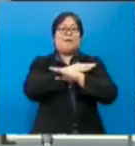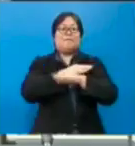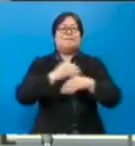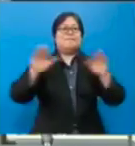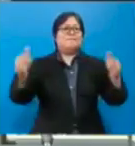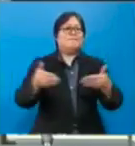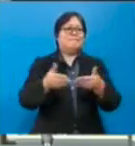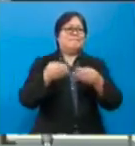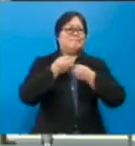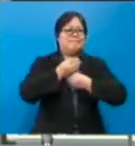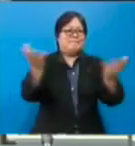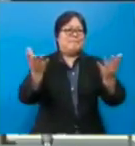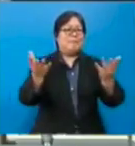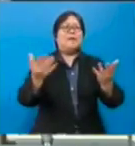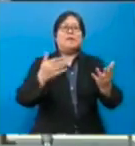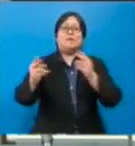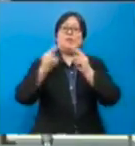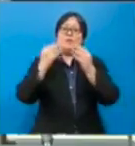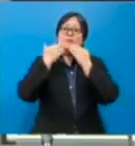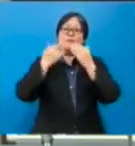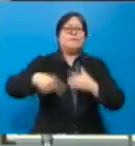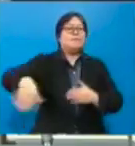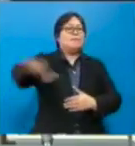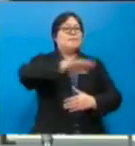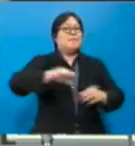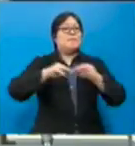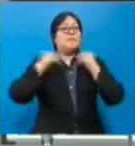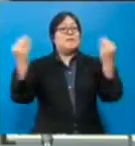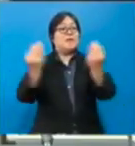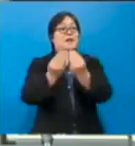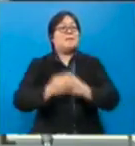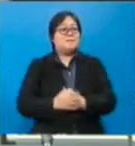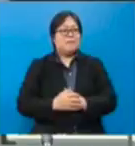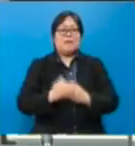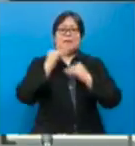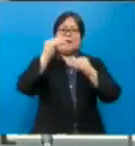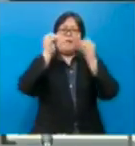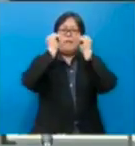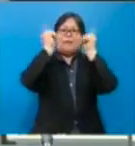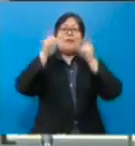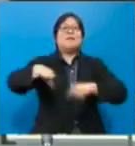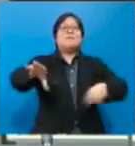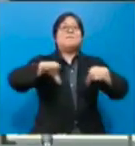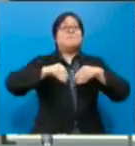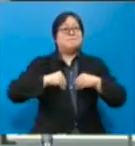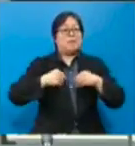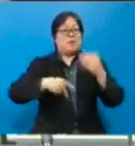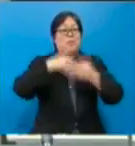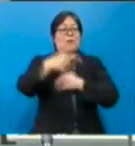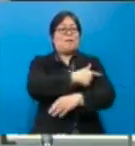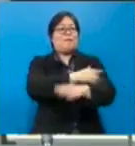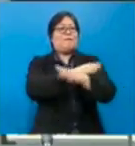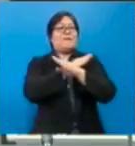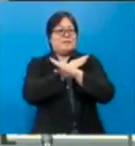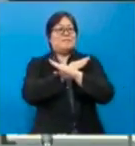diperkenalkan. Dan ini kita ucapkan terima kasih kepada masyarakat kerana tahap kesedaran dan penerimaan program vaksinasi